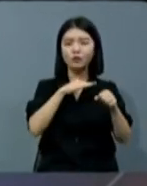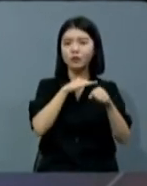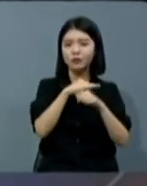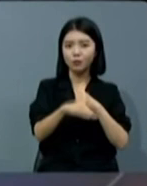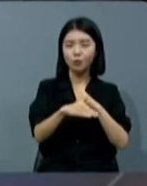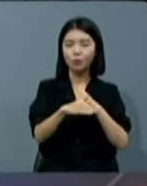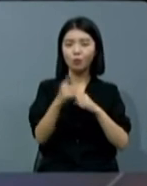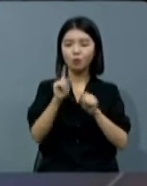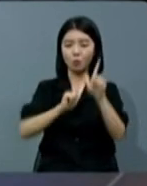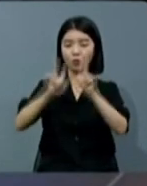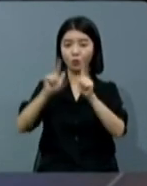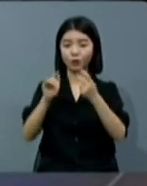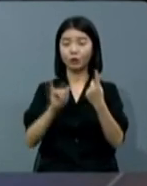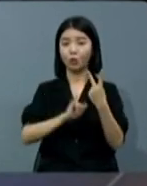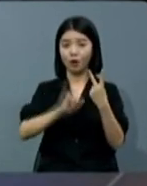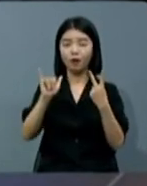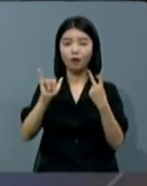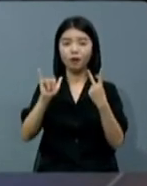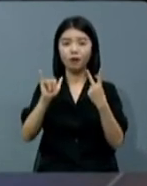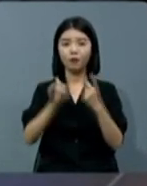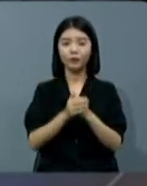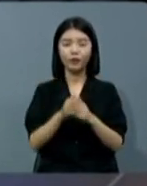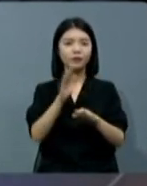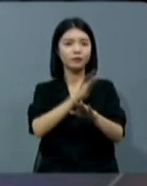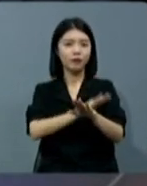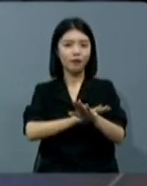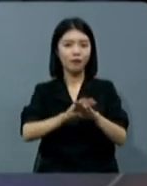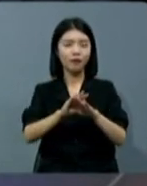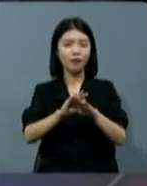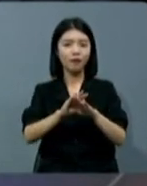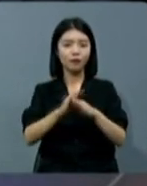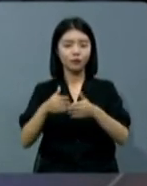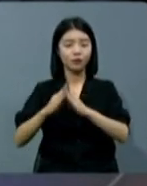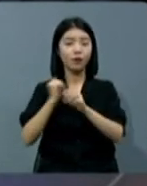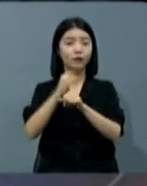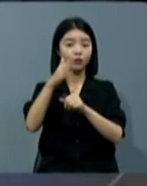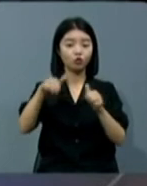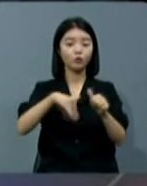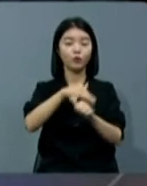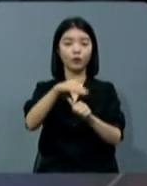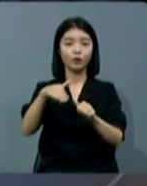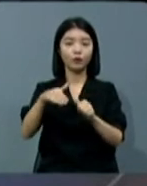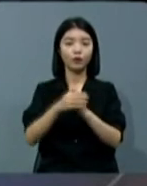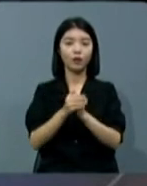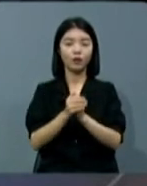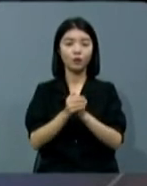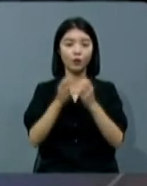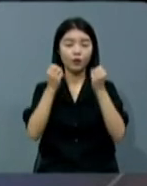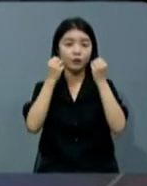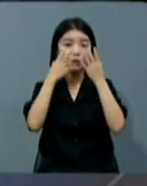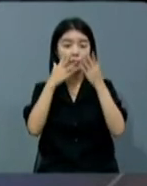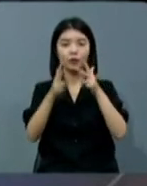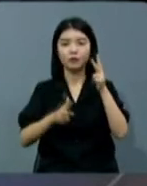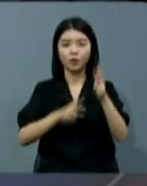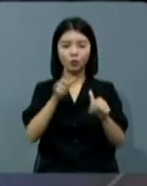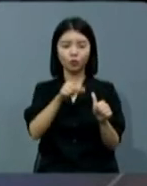형식으로도 제2공항이 제대로 돼서 공항 주변에 첨단 산업도